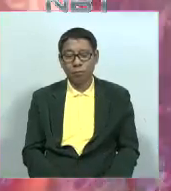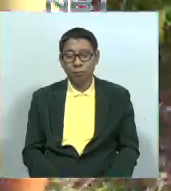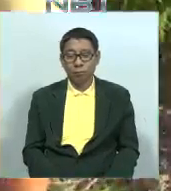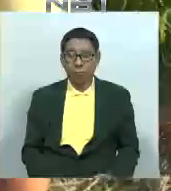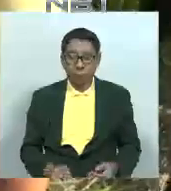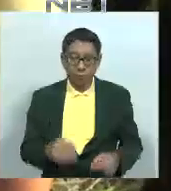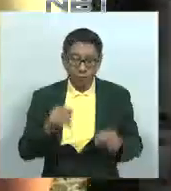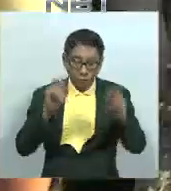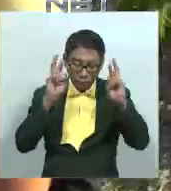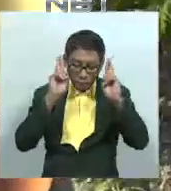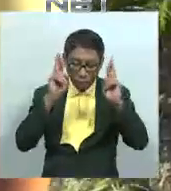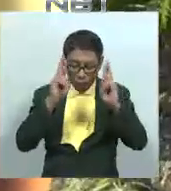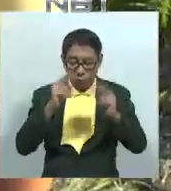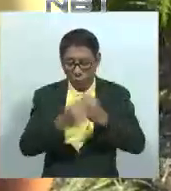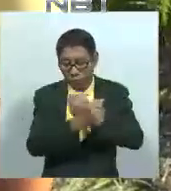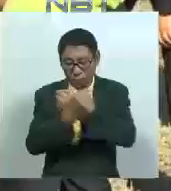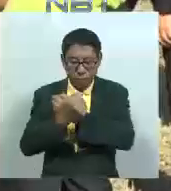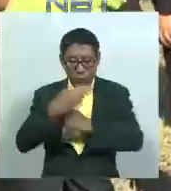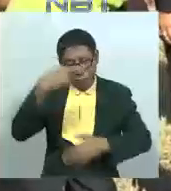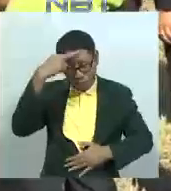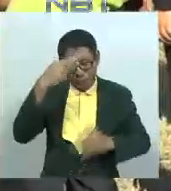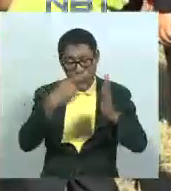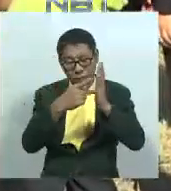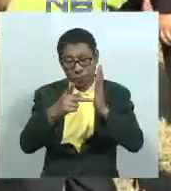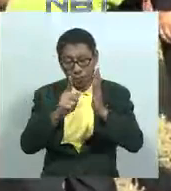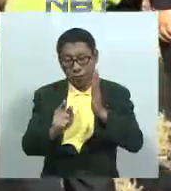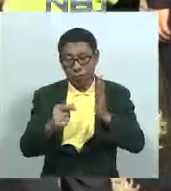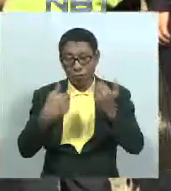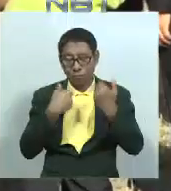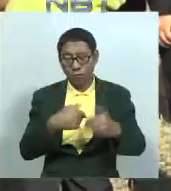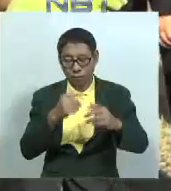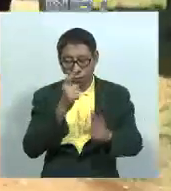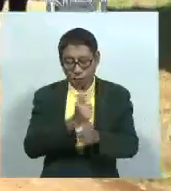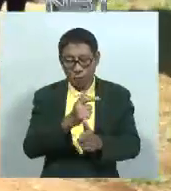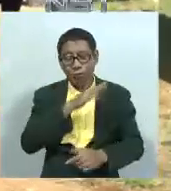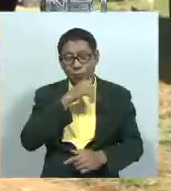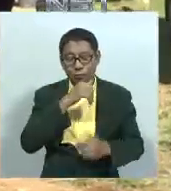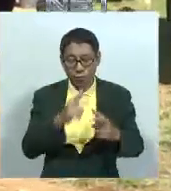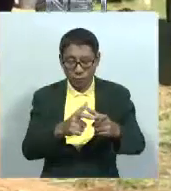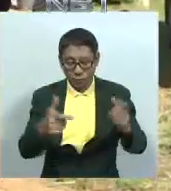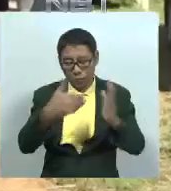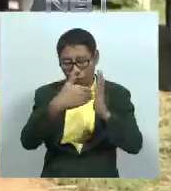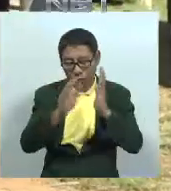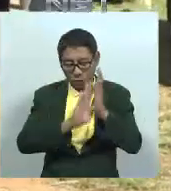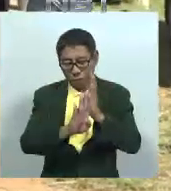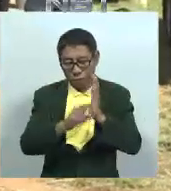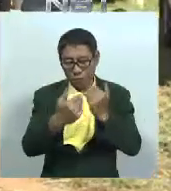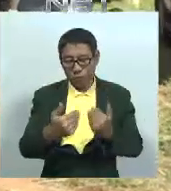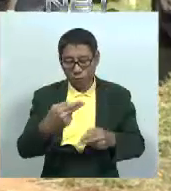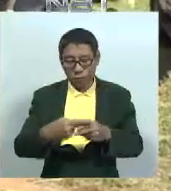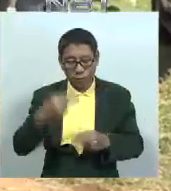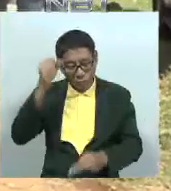ส่วนการเฝ้าระวังป้องกันโรคในพื้นที่ต่างๆอย่างที่จังหวัดขอนแก่นนะคะที่ถือว่าเป็นแหล่งเลี้ยงสุกรที่ใหญ่แห่งหนึ่งในภาคอีสานนายส